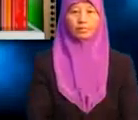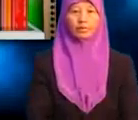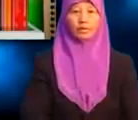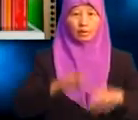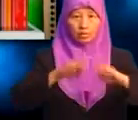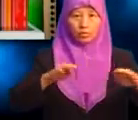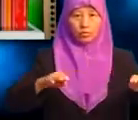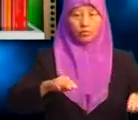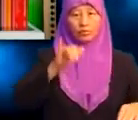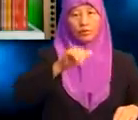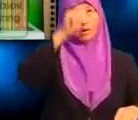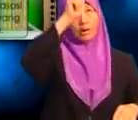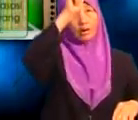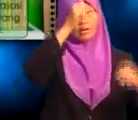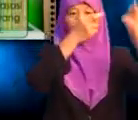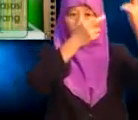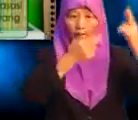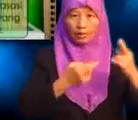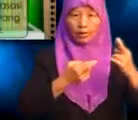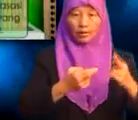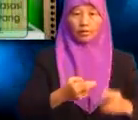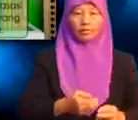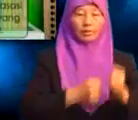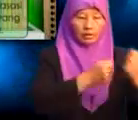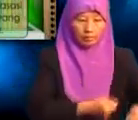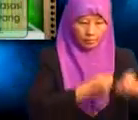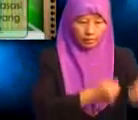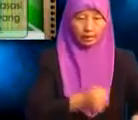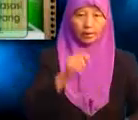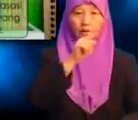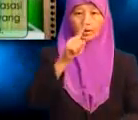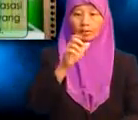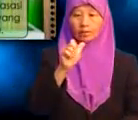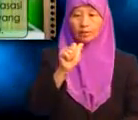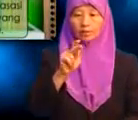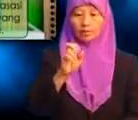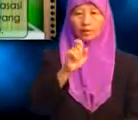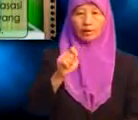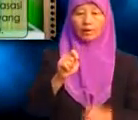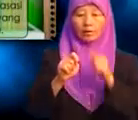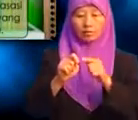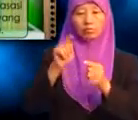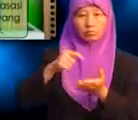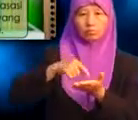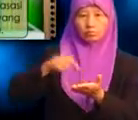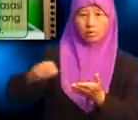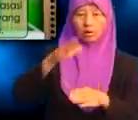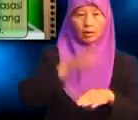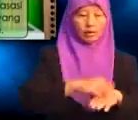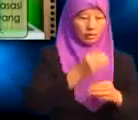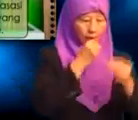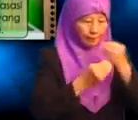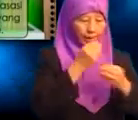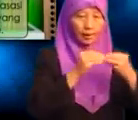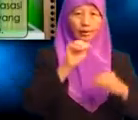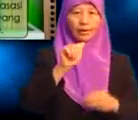Murid-murid yang dirahmati Allah, zakat hasil pertanian ialah zakat yang dikenakan ke atas makanan